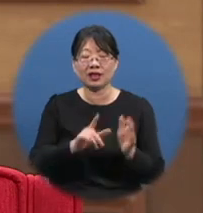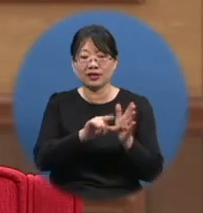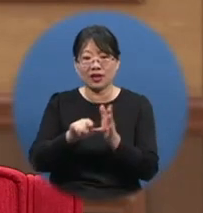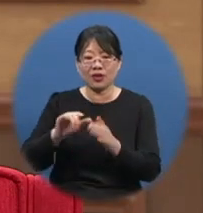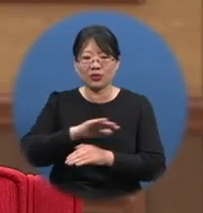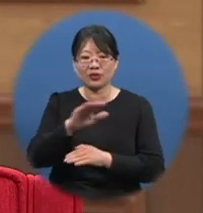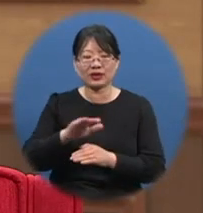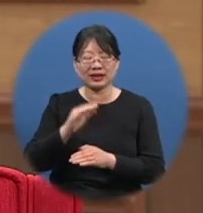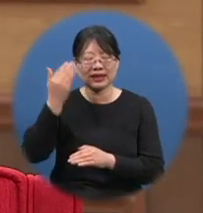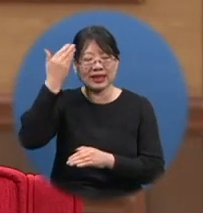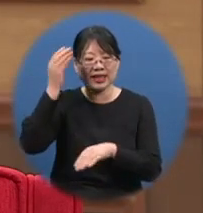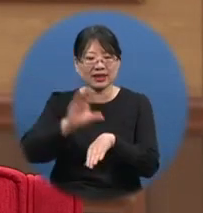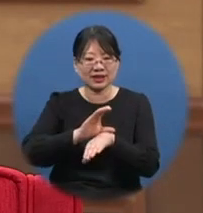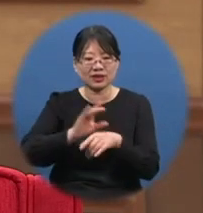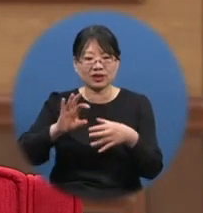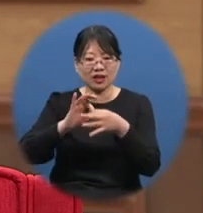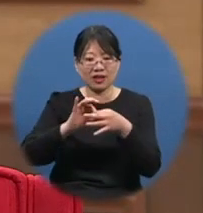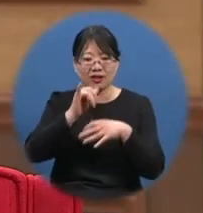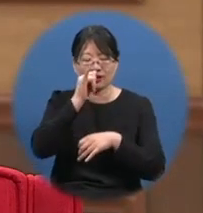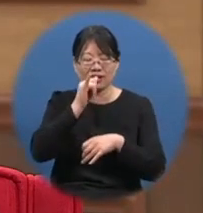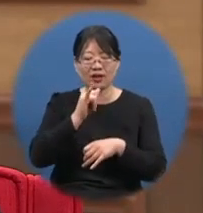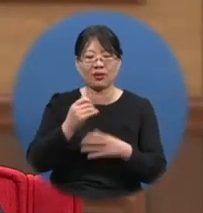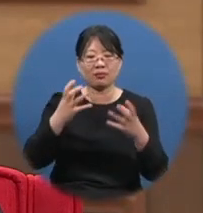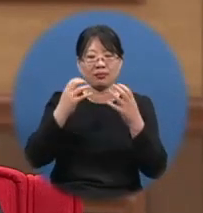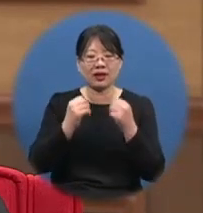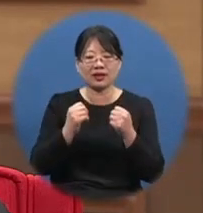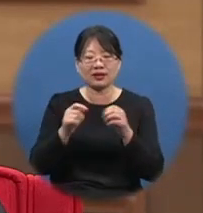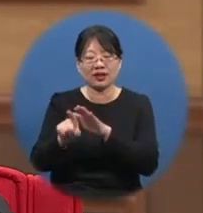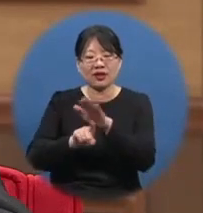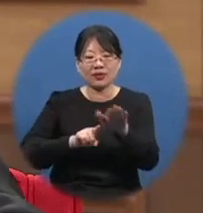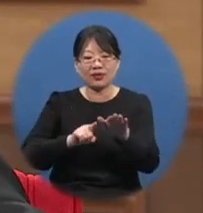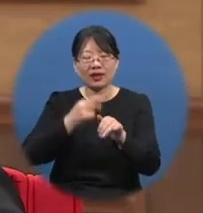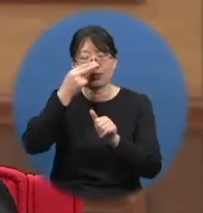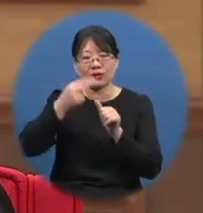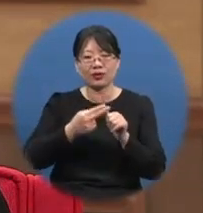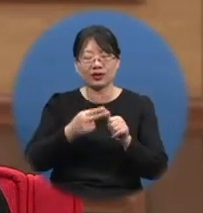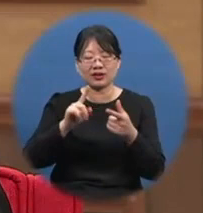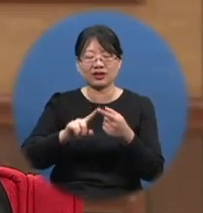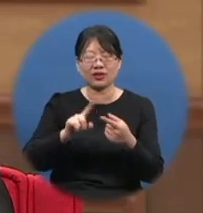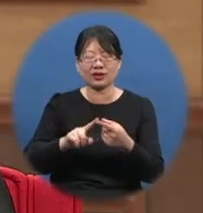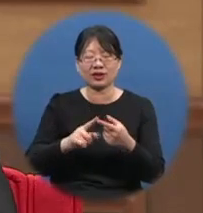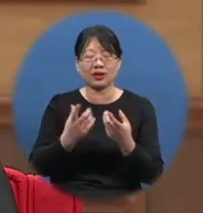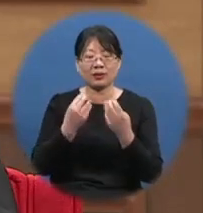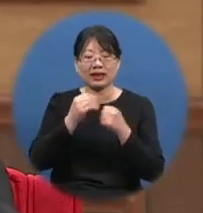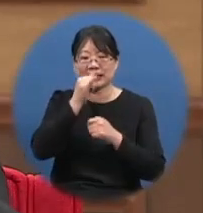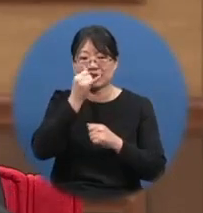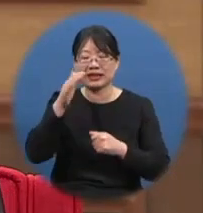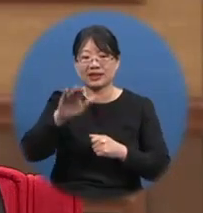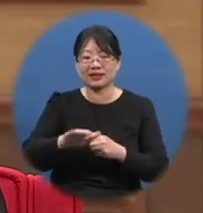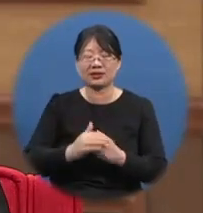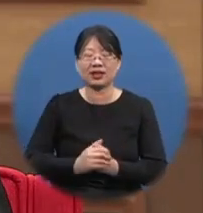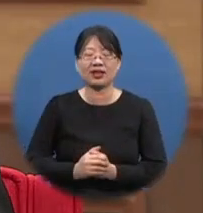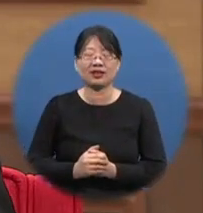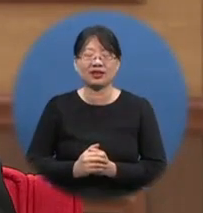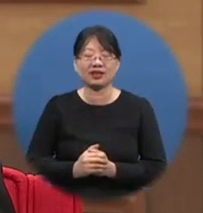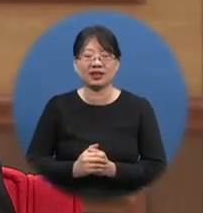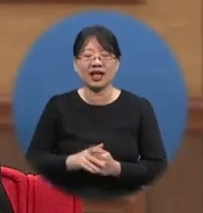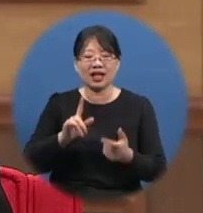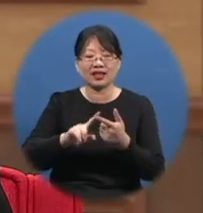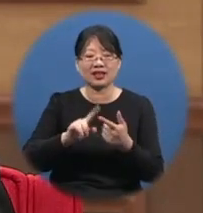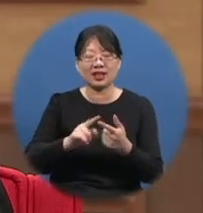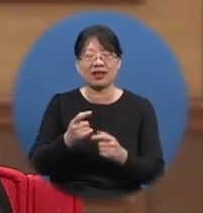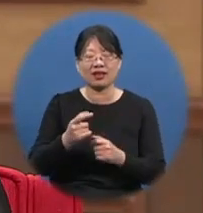때로는 우리가 인공지능 관련해서 이런 거는 많이 처졌다, 뭐 이런 도전적인 게 많이 여기 있습니다만은. 예, 예.